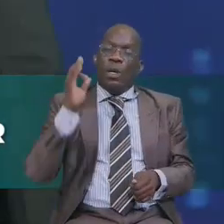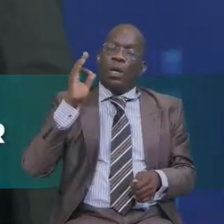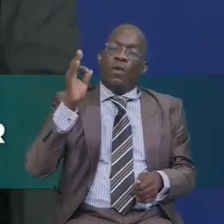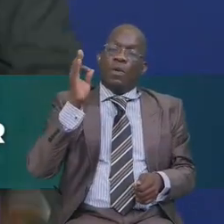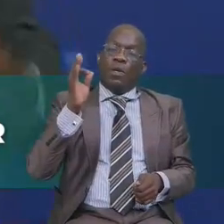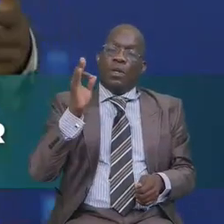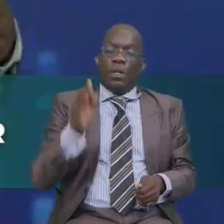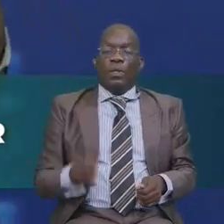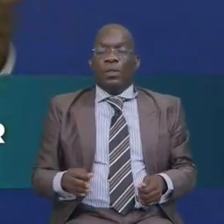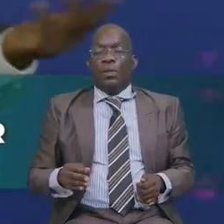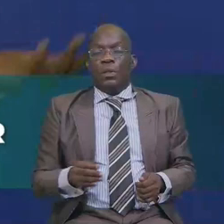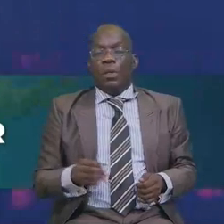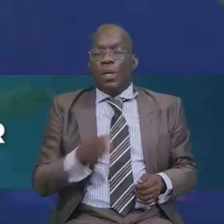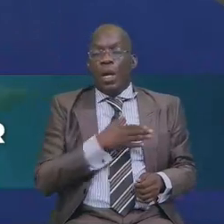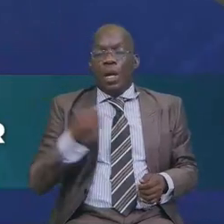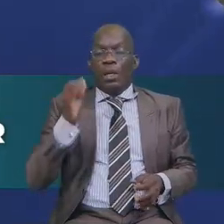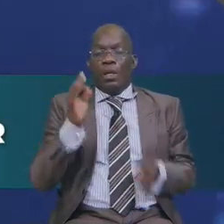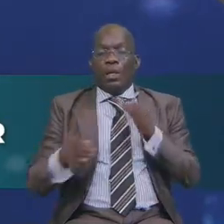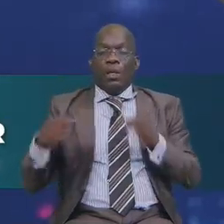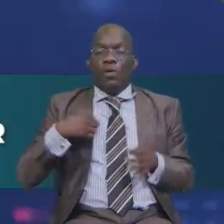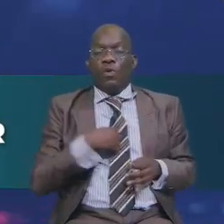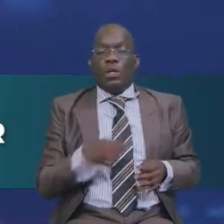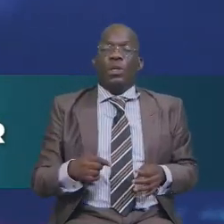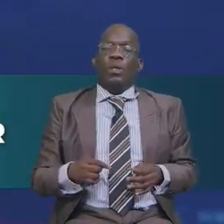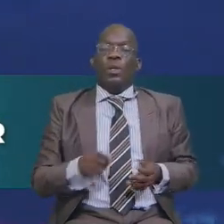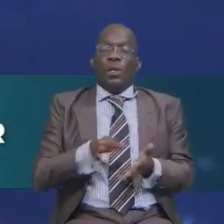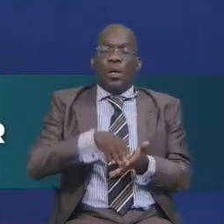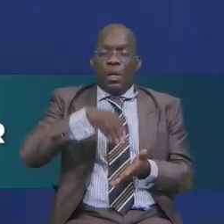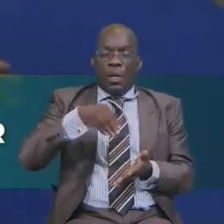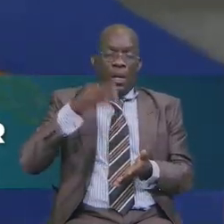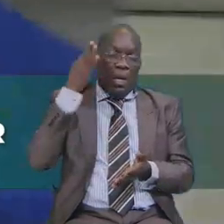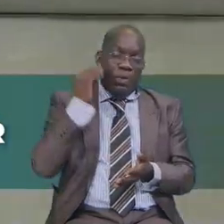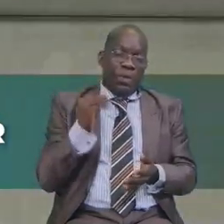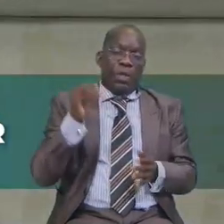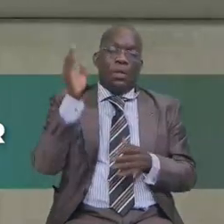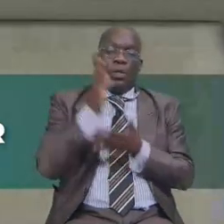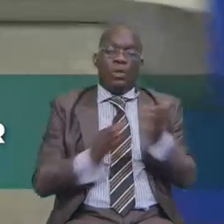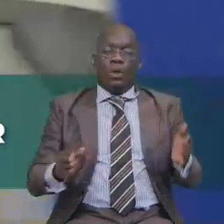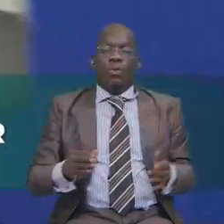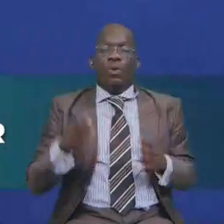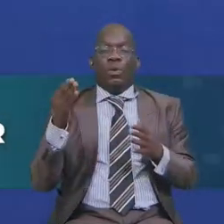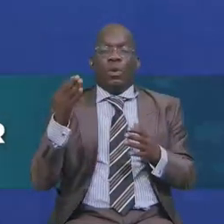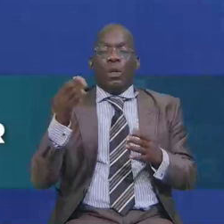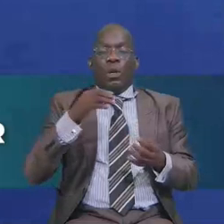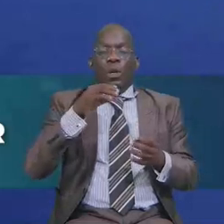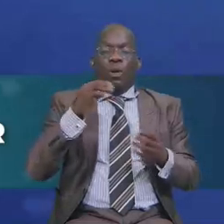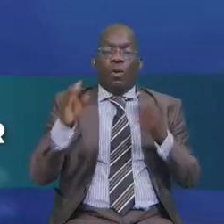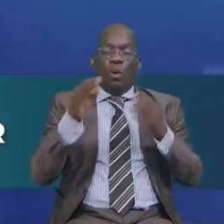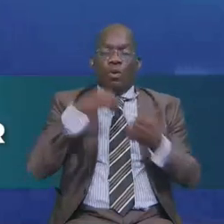évangélisant. Et si nous expérimentons des difficultés, si nous connaissons